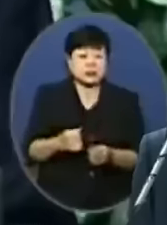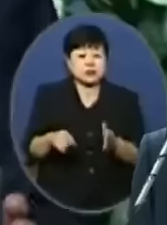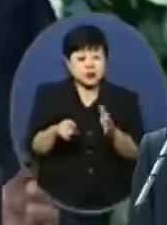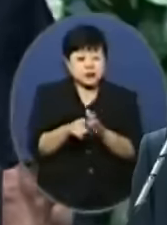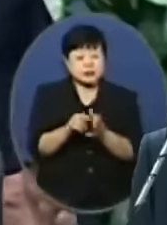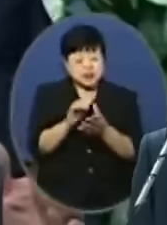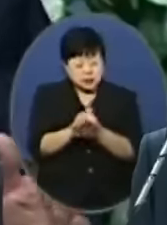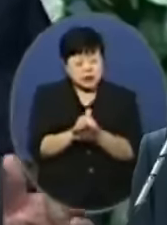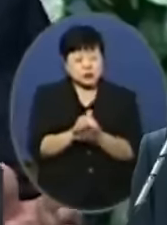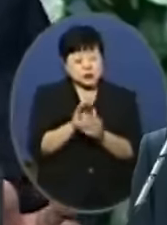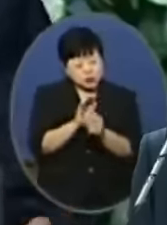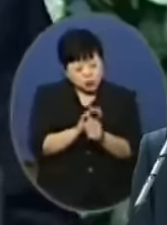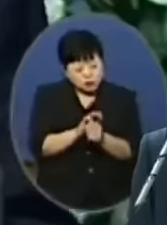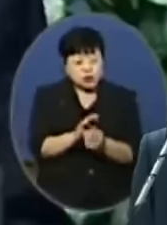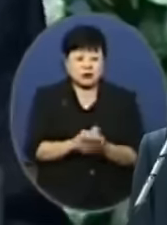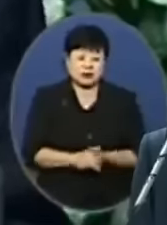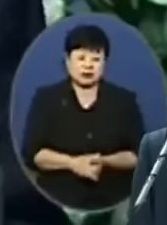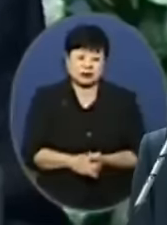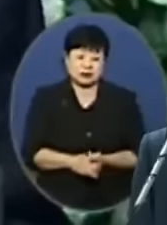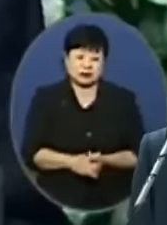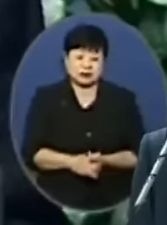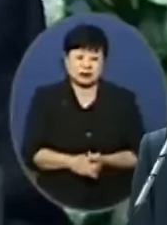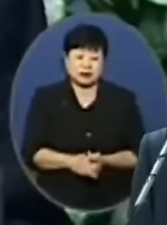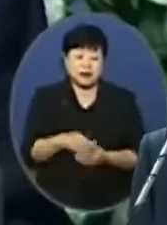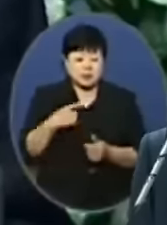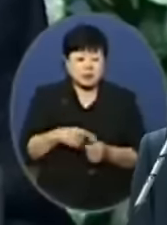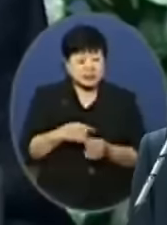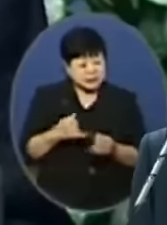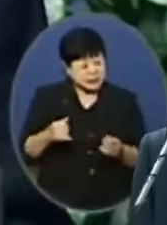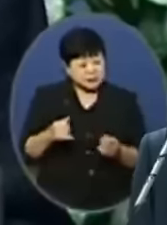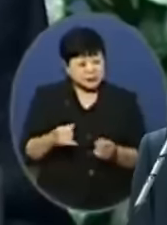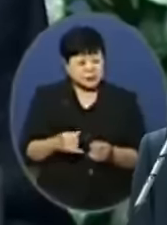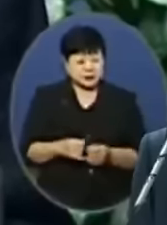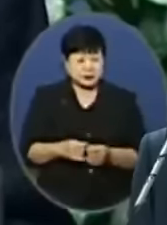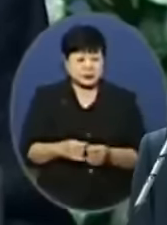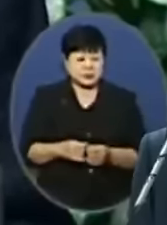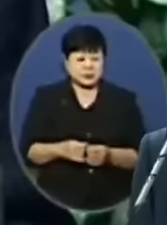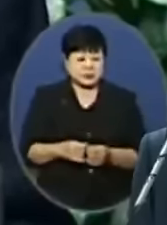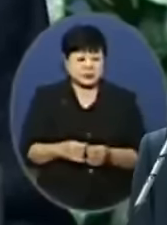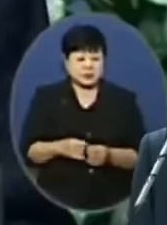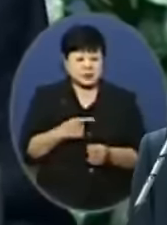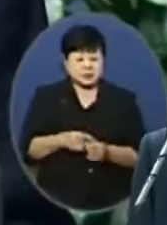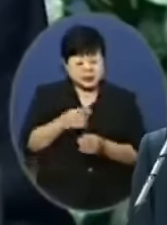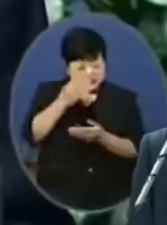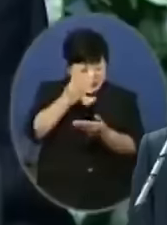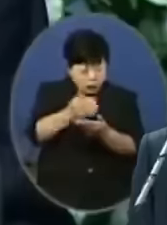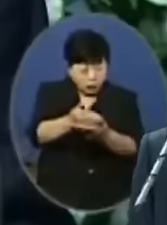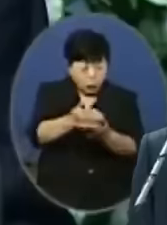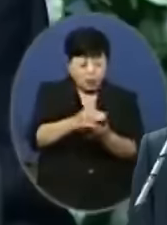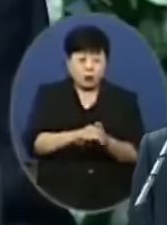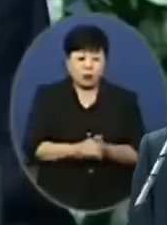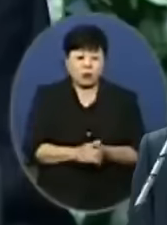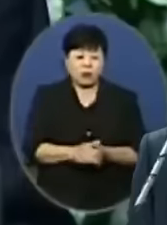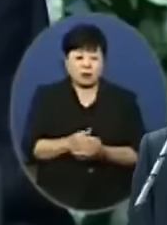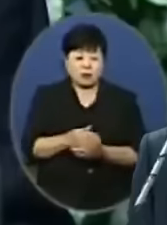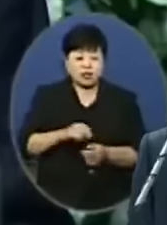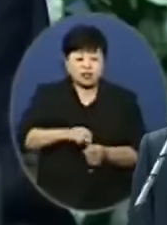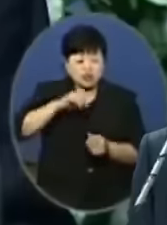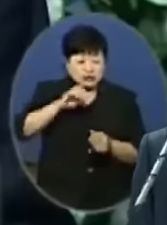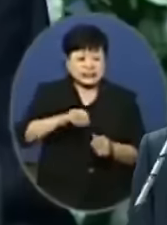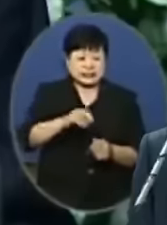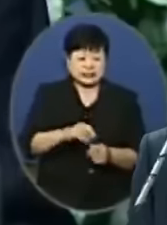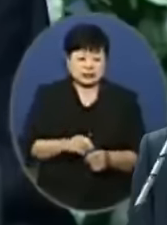위해서 잘되라고 기도해주고 우리를 자꾸 비판하는 사람을 비판하지 않고 정죄하는